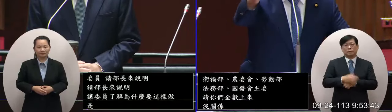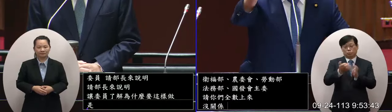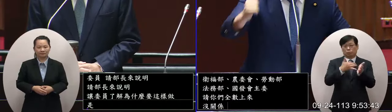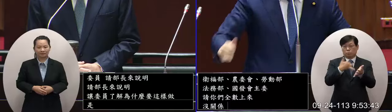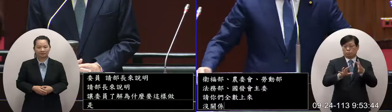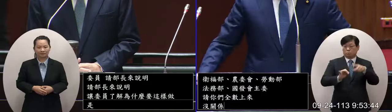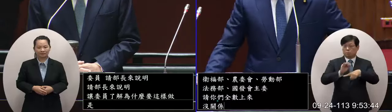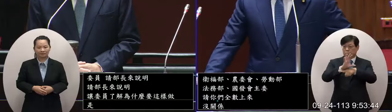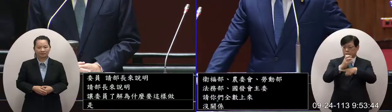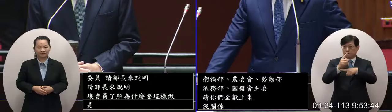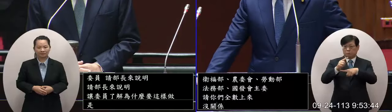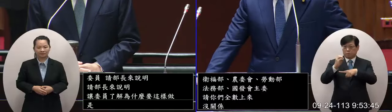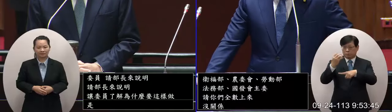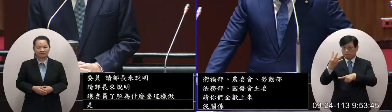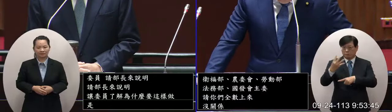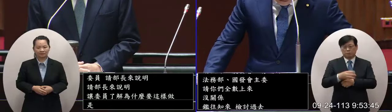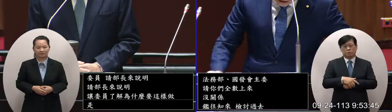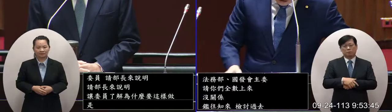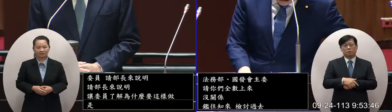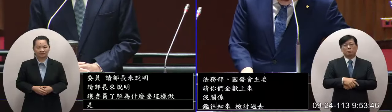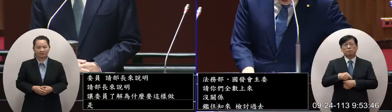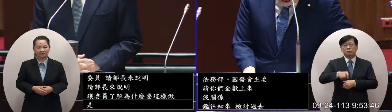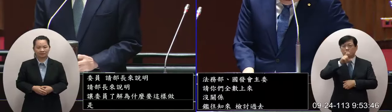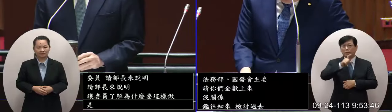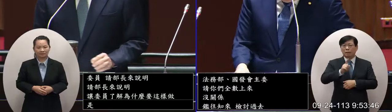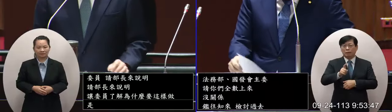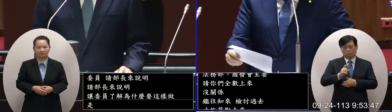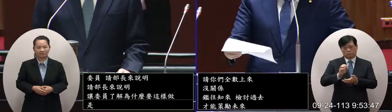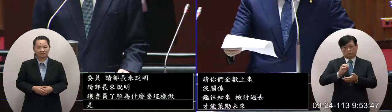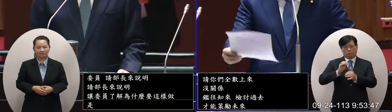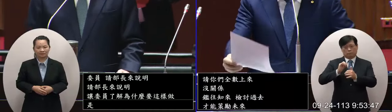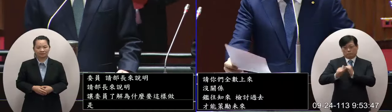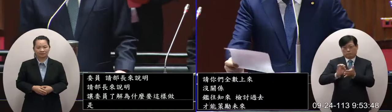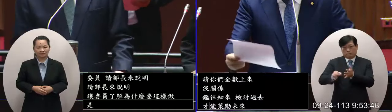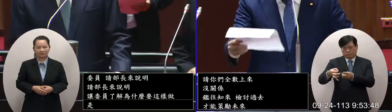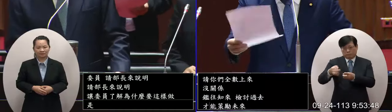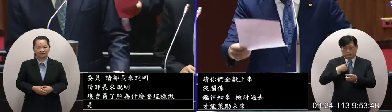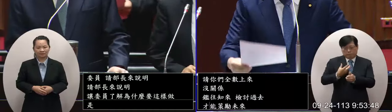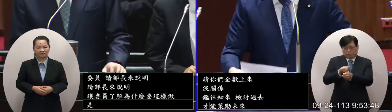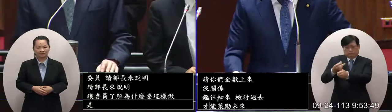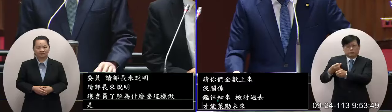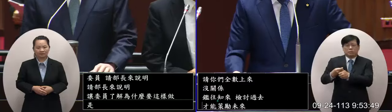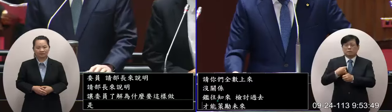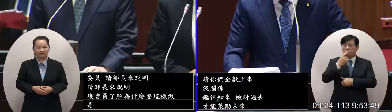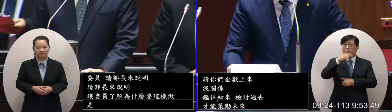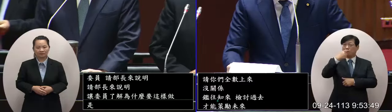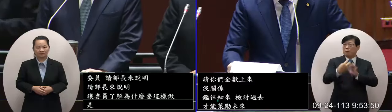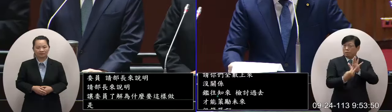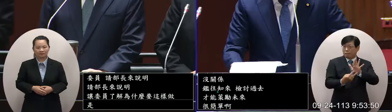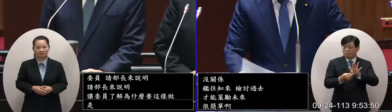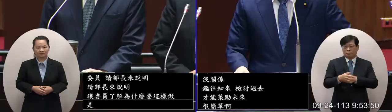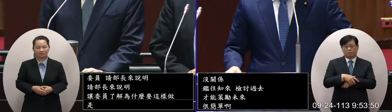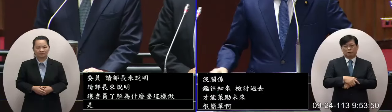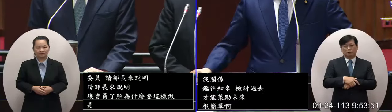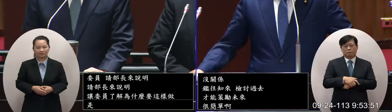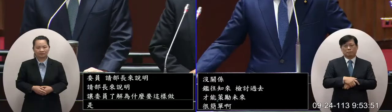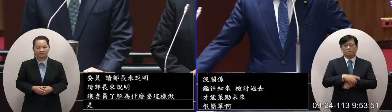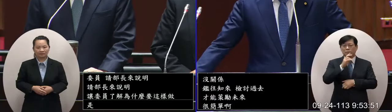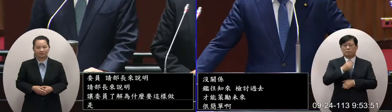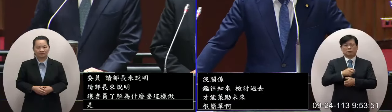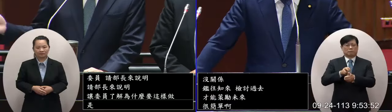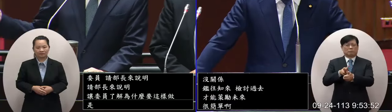算94%给民事，这个叫什么？花人民钱，洗人民脑。我用白话文说，就是养绿